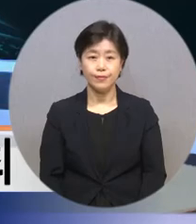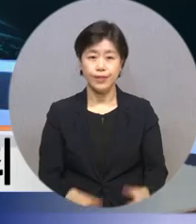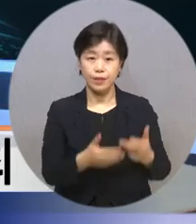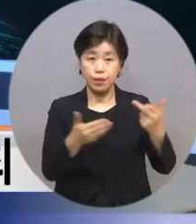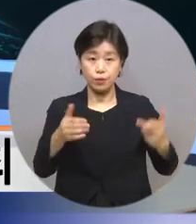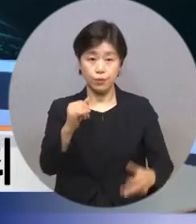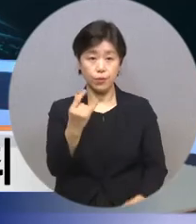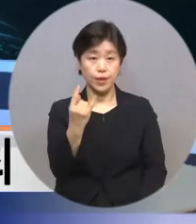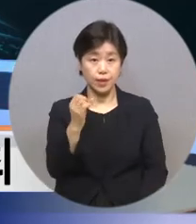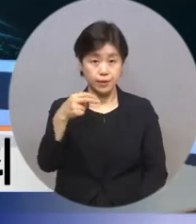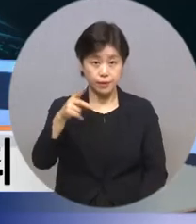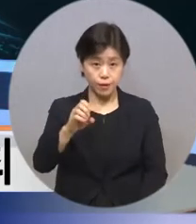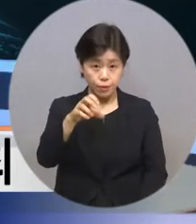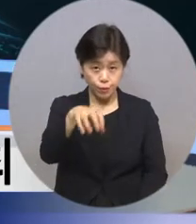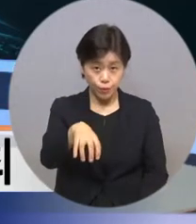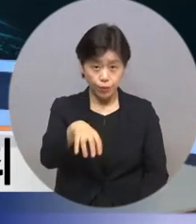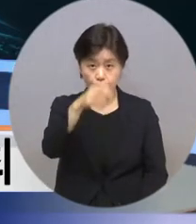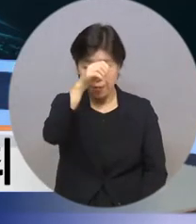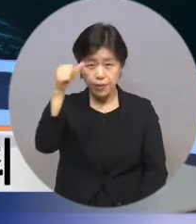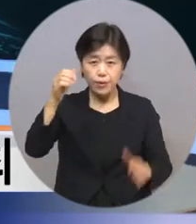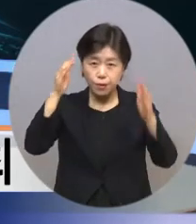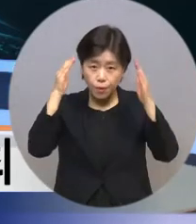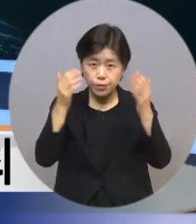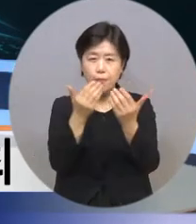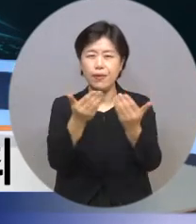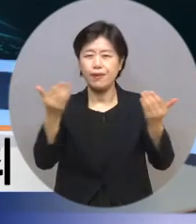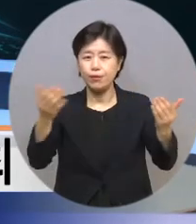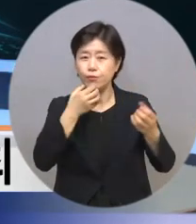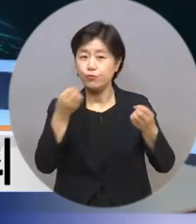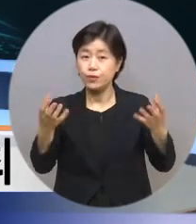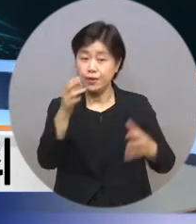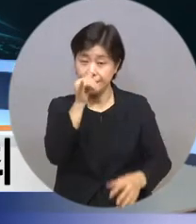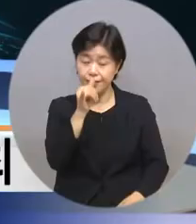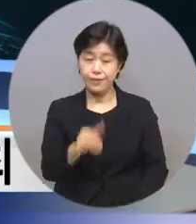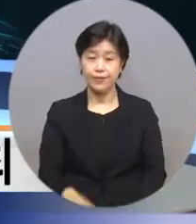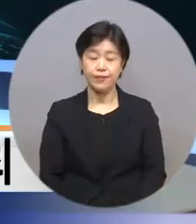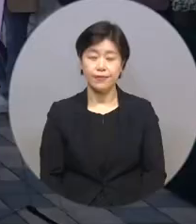강원도 횡성군에서도 평생학습 박람회와 축제가 열렸습니다.